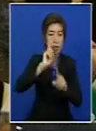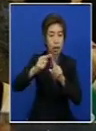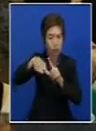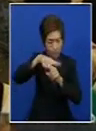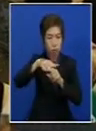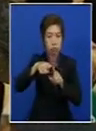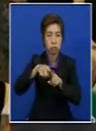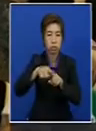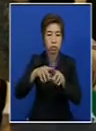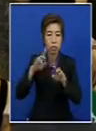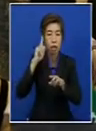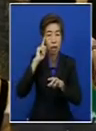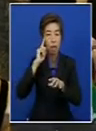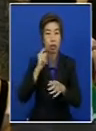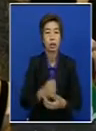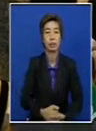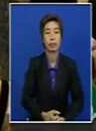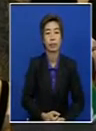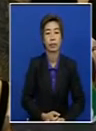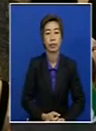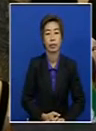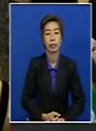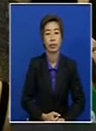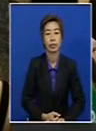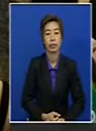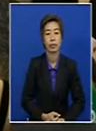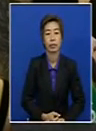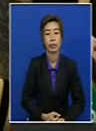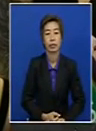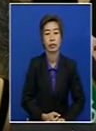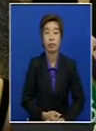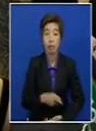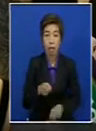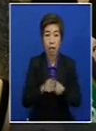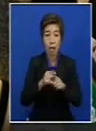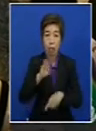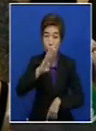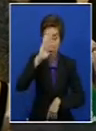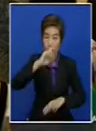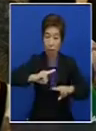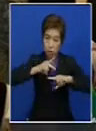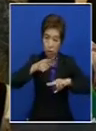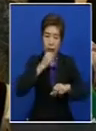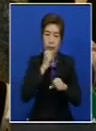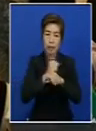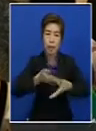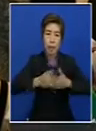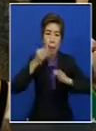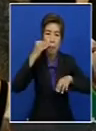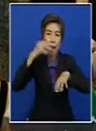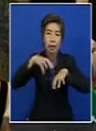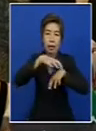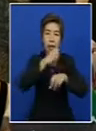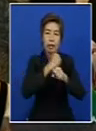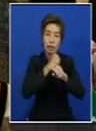ข้ามาปล่อยมาทำอสังหาริมทรัพย์สำหรับผู้สูงวั